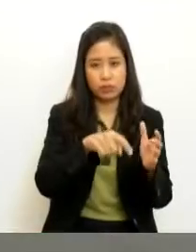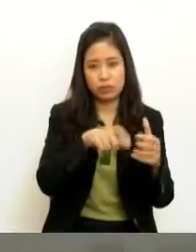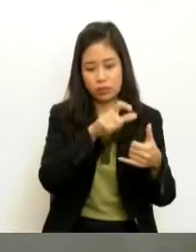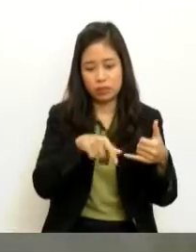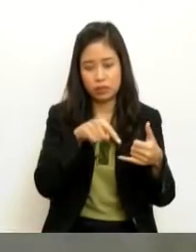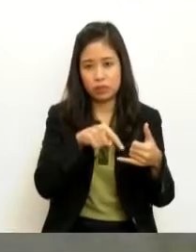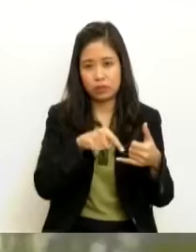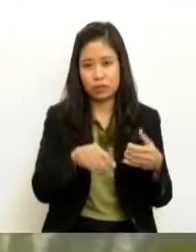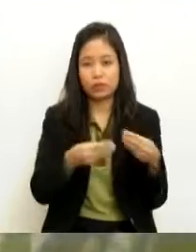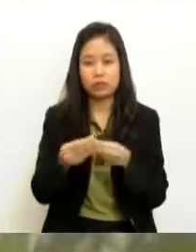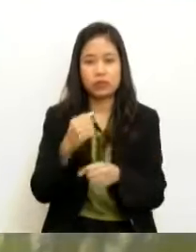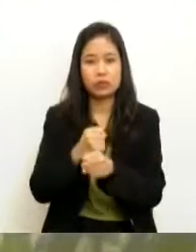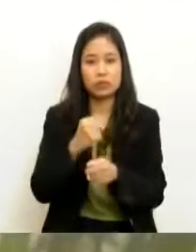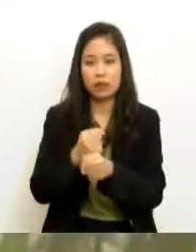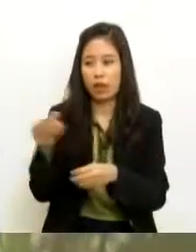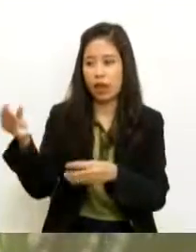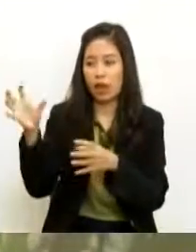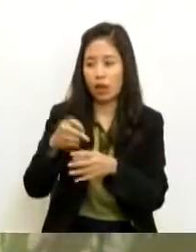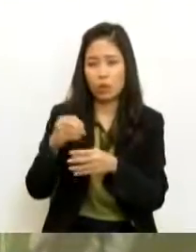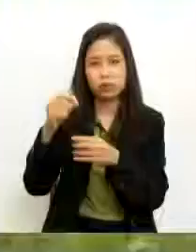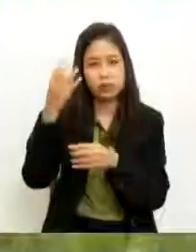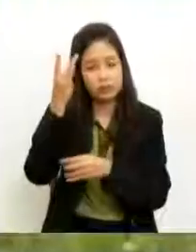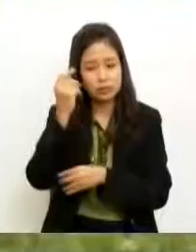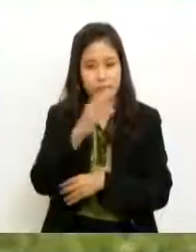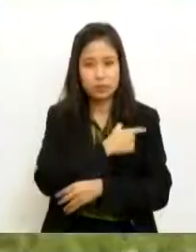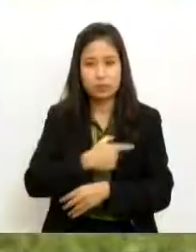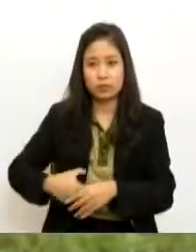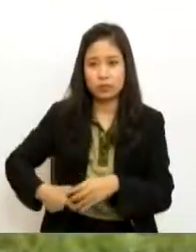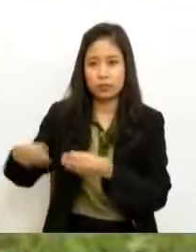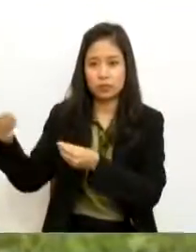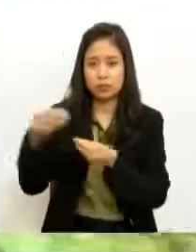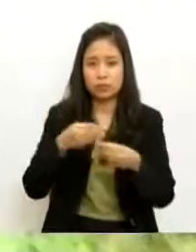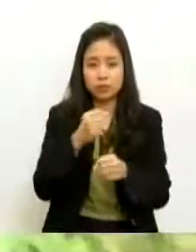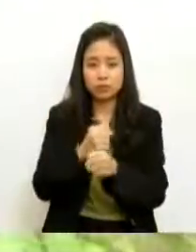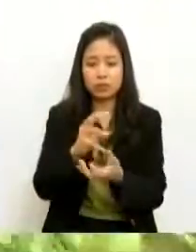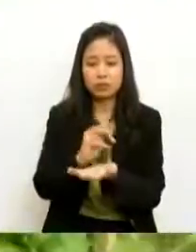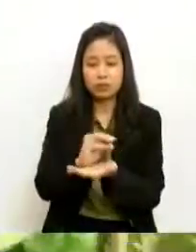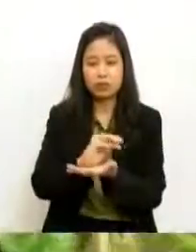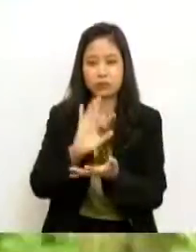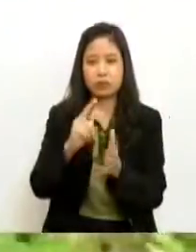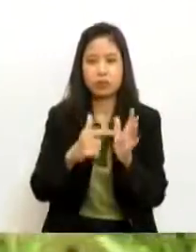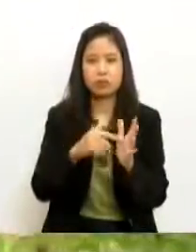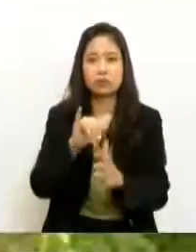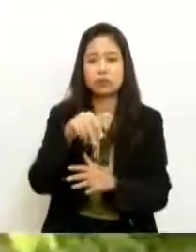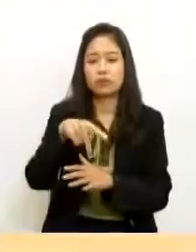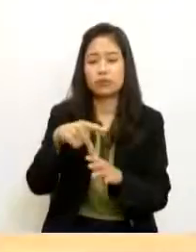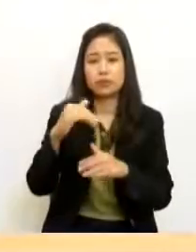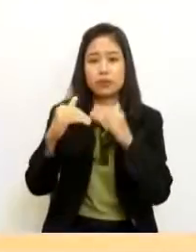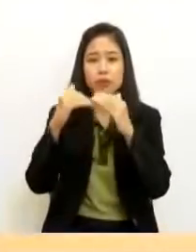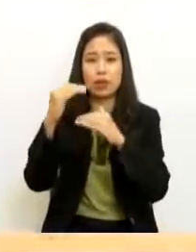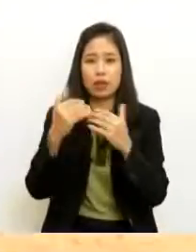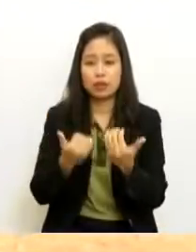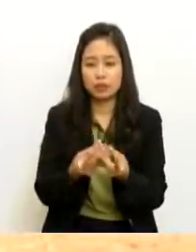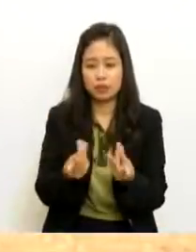ะได้น้อมเกล้าน้อมกระหม่อมถวายไว้ในนามมูลนิธิชัยพัฒนาซึ่งที่ดินดังกล่าวมีถนนตัดผ่